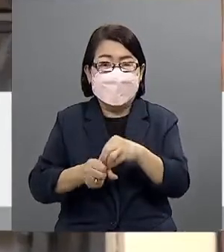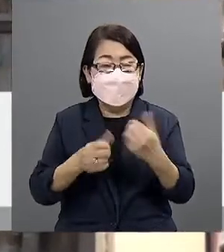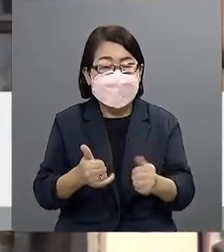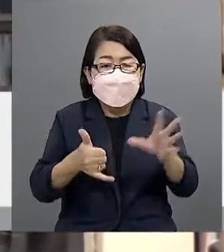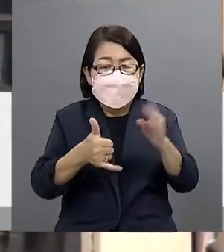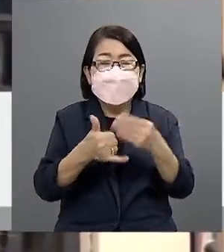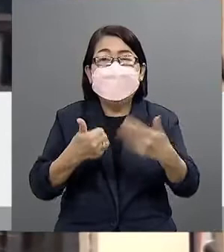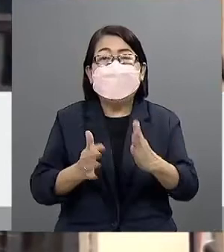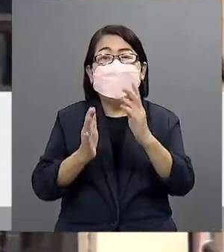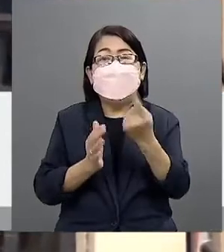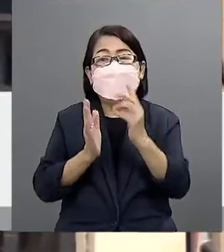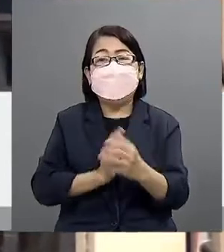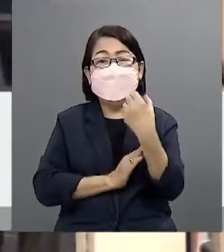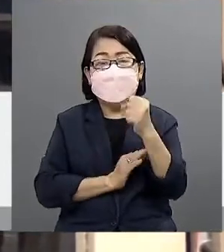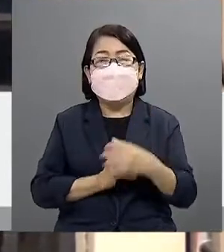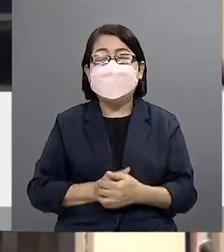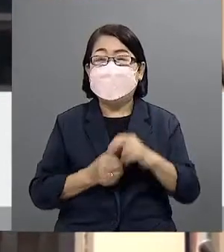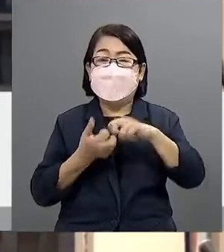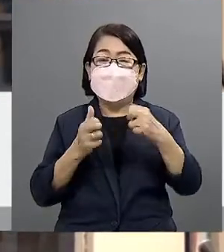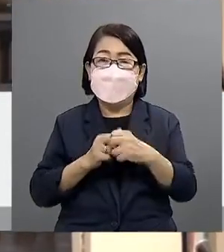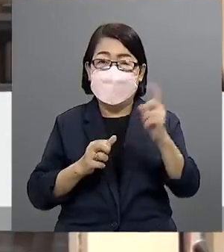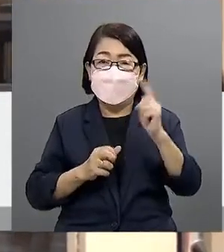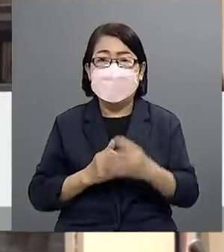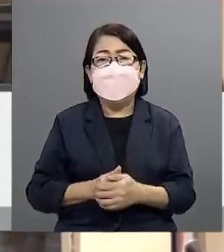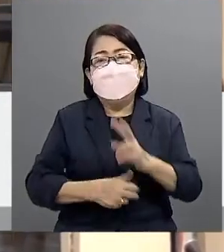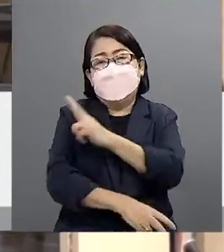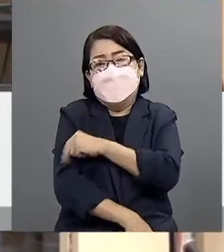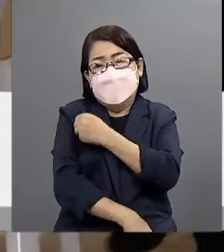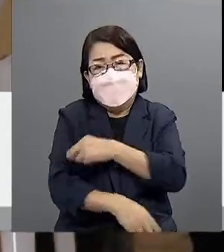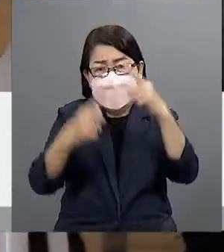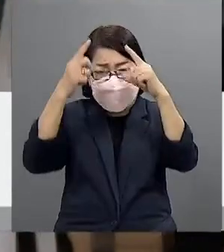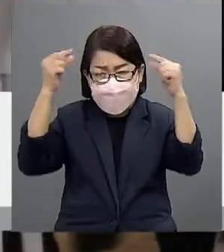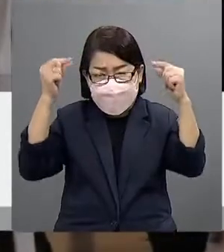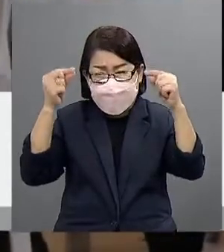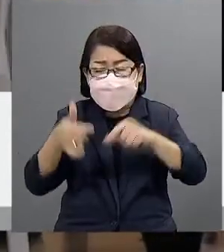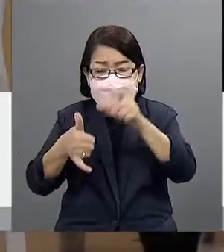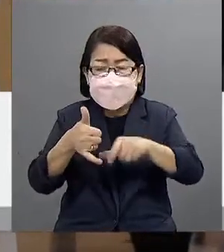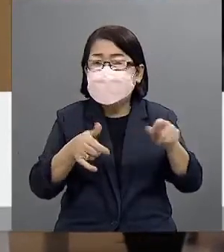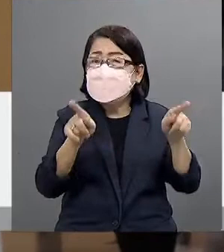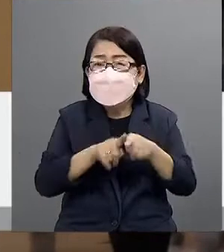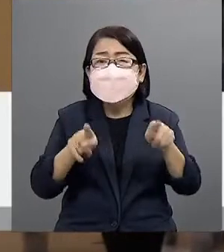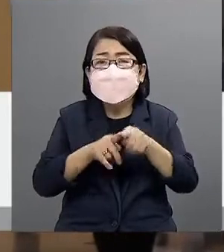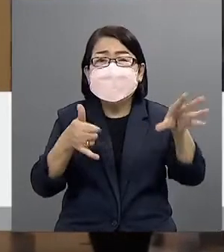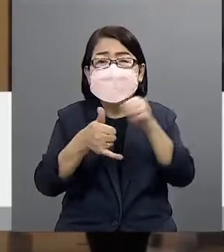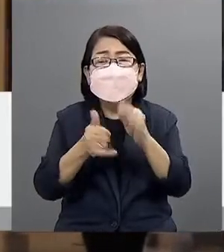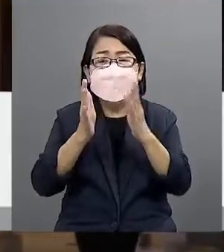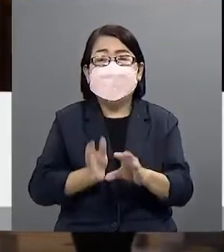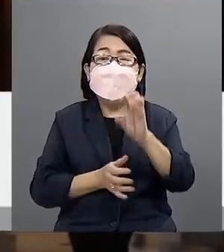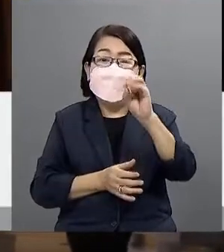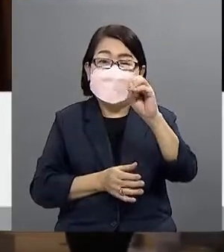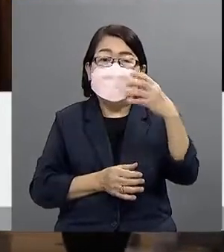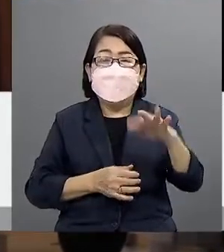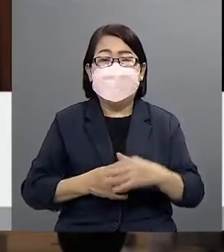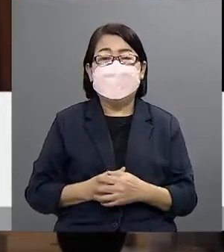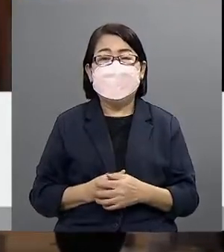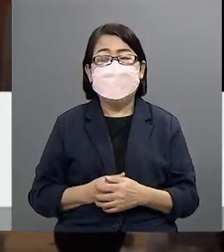อีกปัญหาใหญ่สำหรับที่นี่คือแพทย์และบุคลากรทางการแพทย์เนี่ยติดเชื้อไปแล้วกว่า50คนนะคะและเช้านี้ยังมีบุ